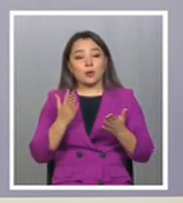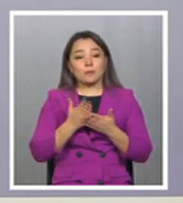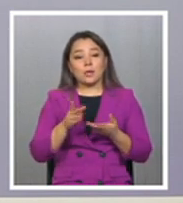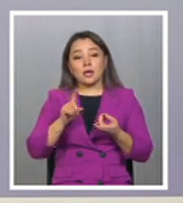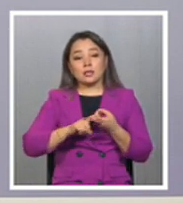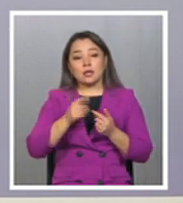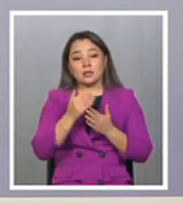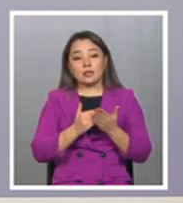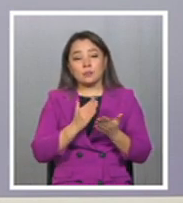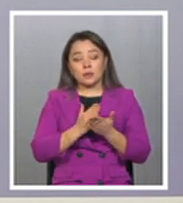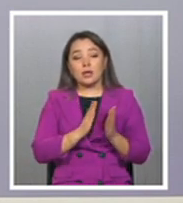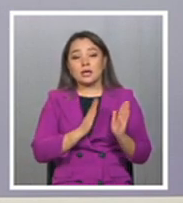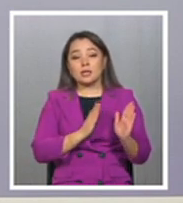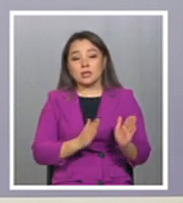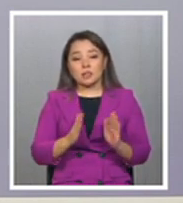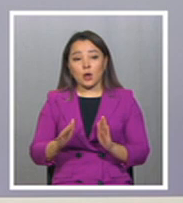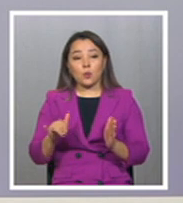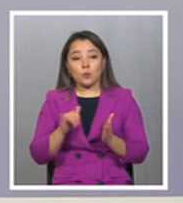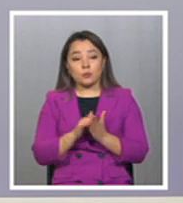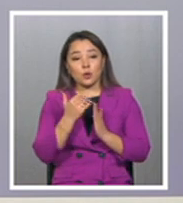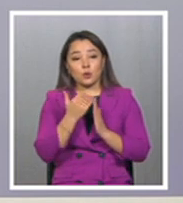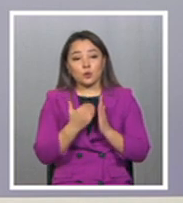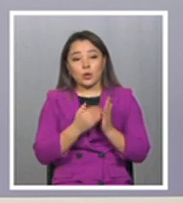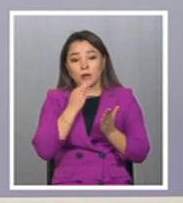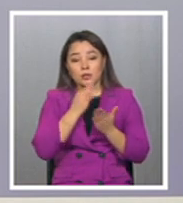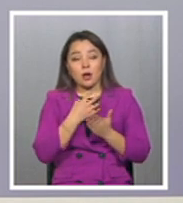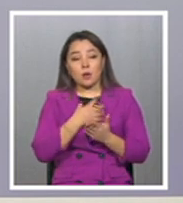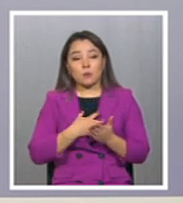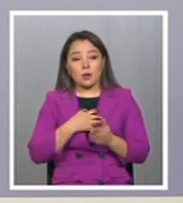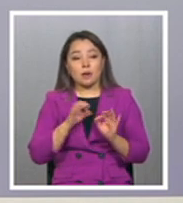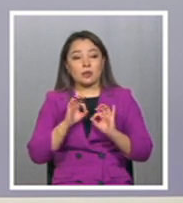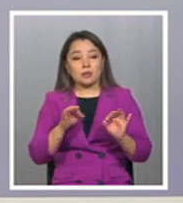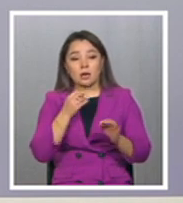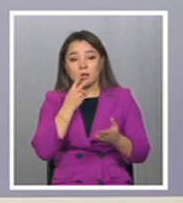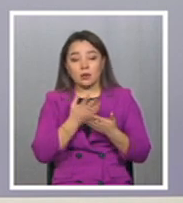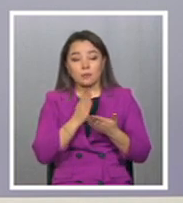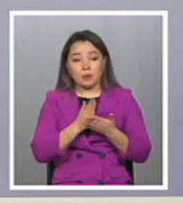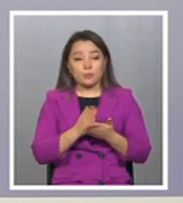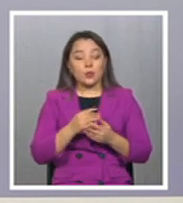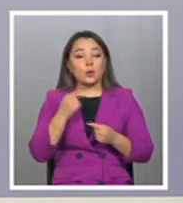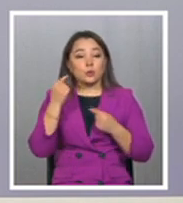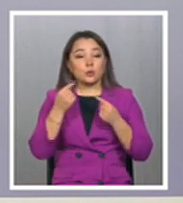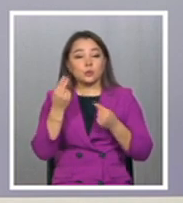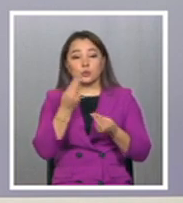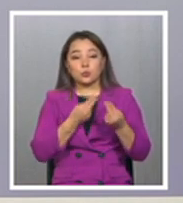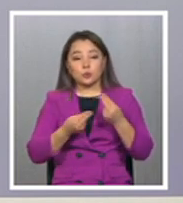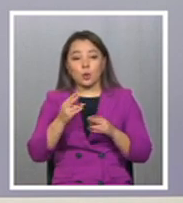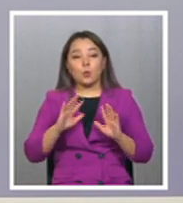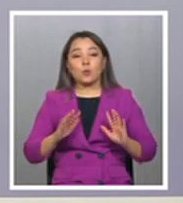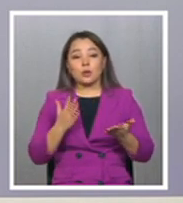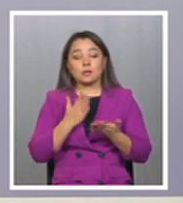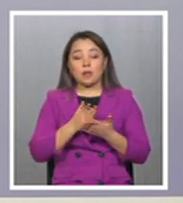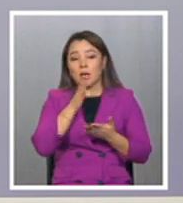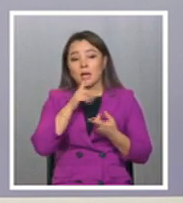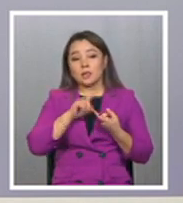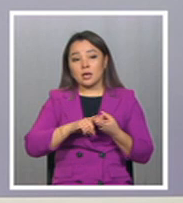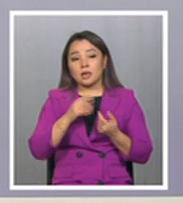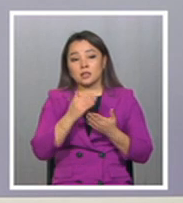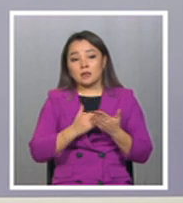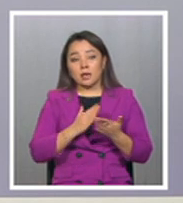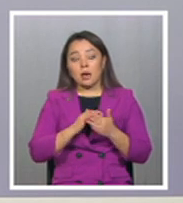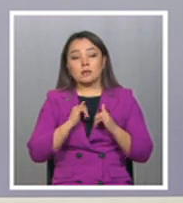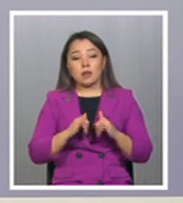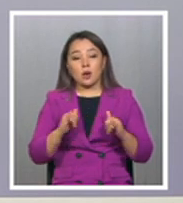желісін рет-ретімен жүйелеу мазмұндау болса, сюжет оқиға желісінің